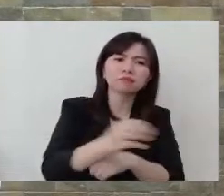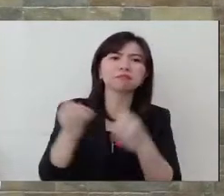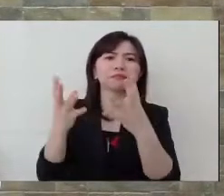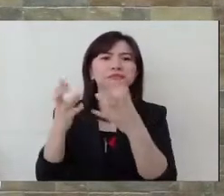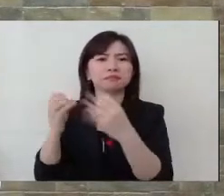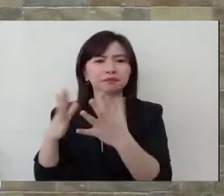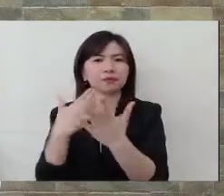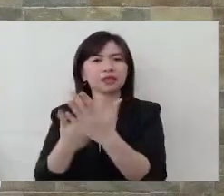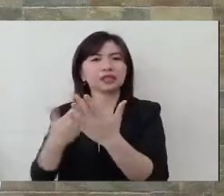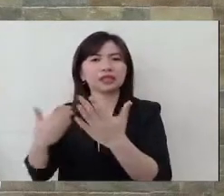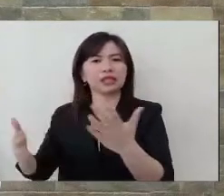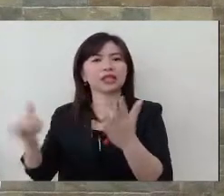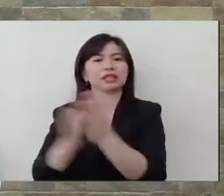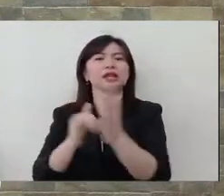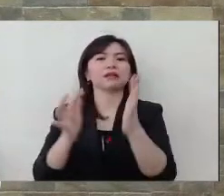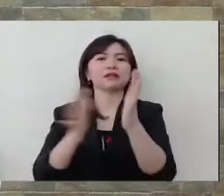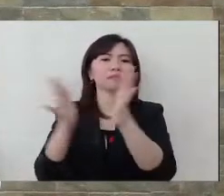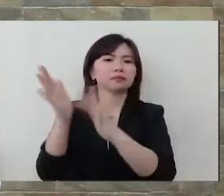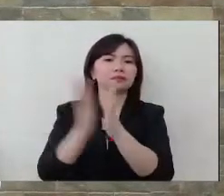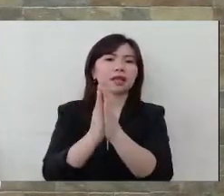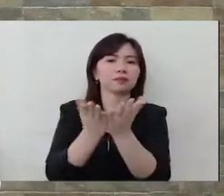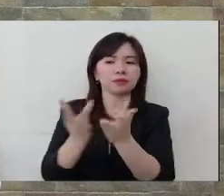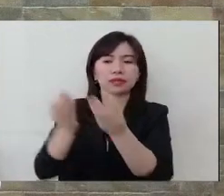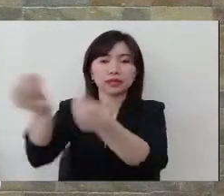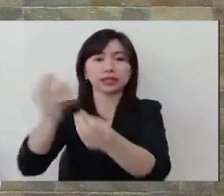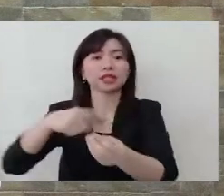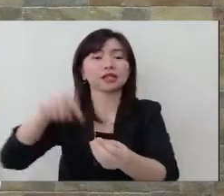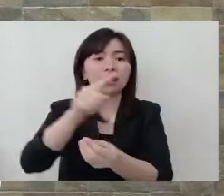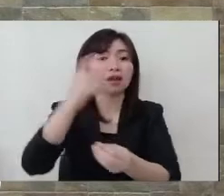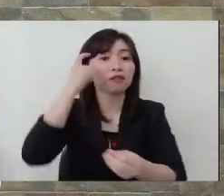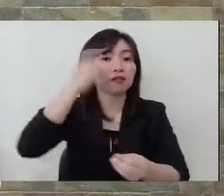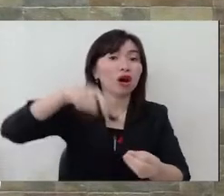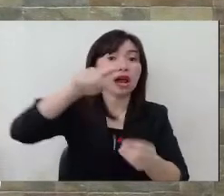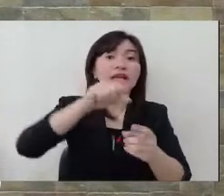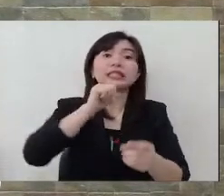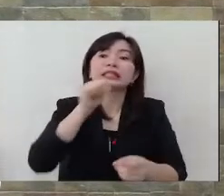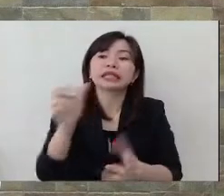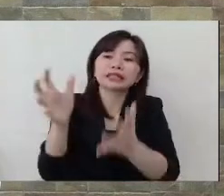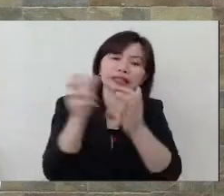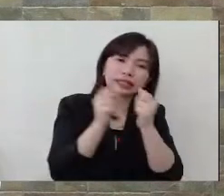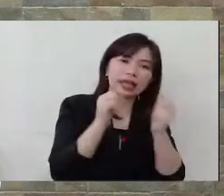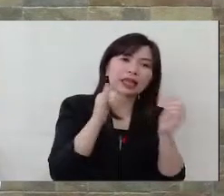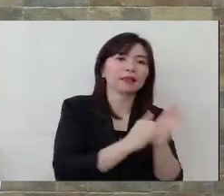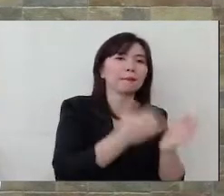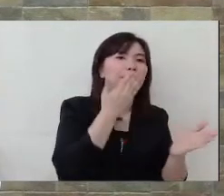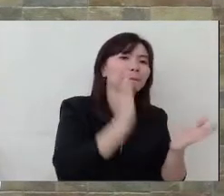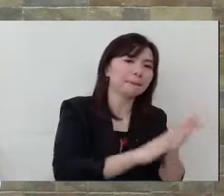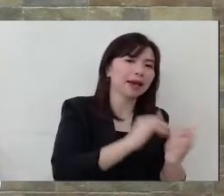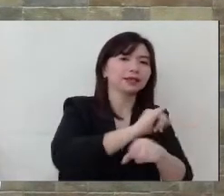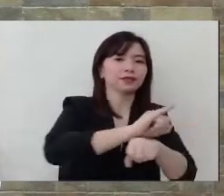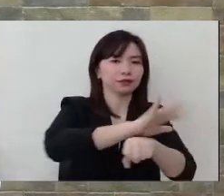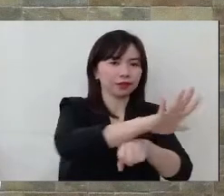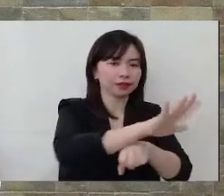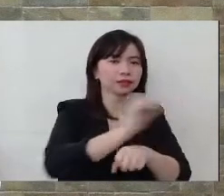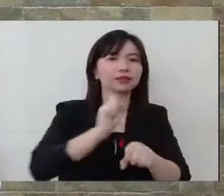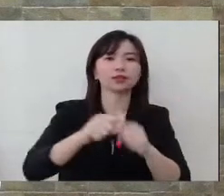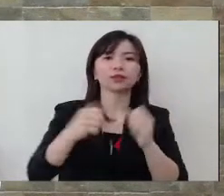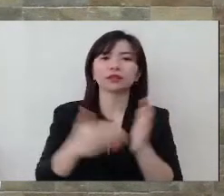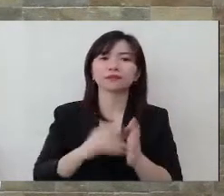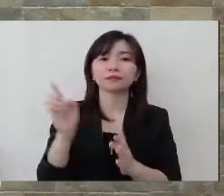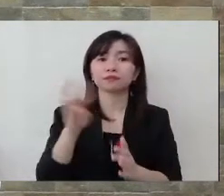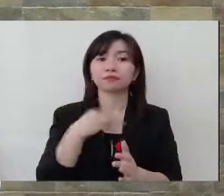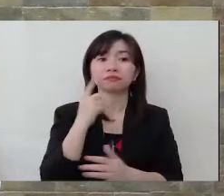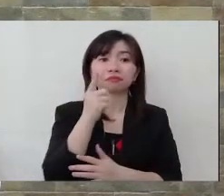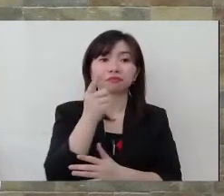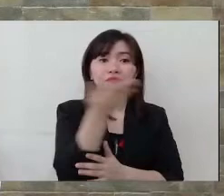bagay ang binigay sa atin ng Panginoon para hindi tayo mahawa ng masamang impluensya. Kaya nga sinasabi ko po sa inyo